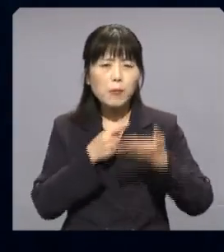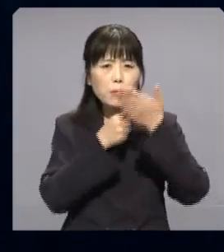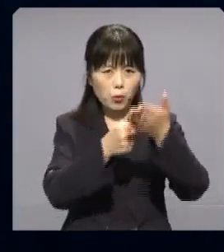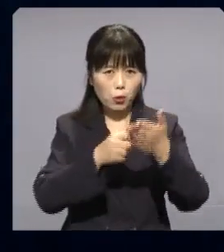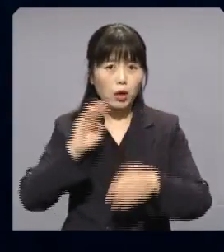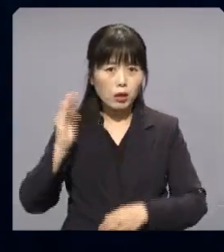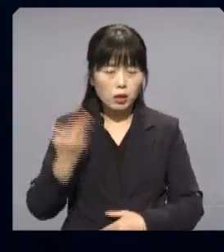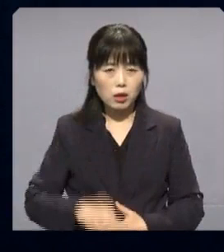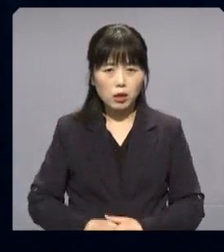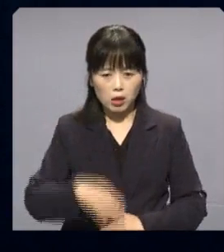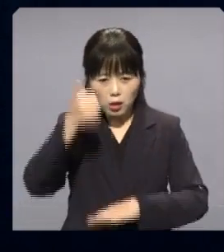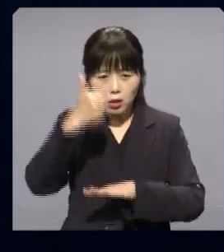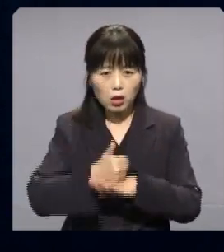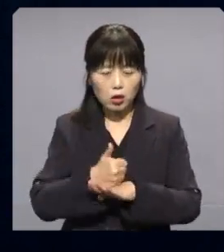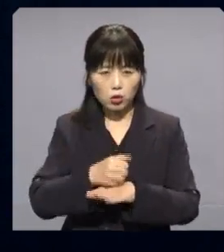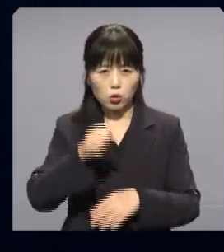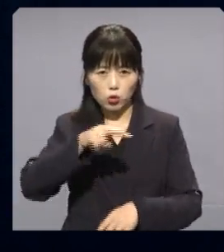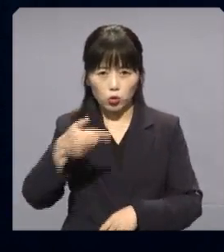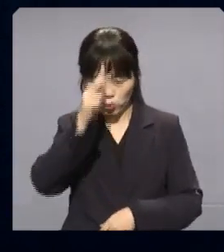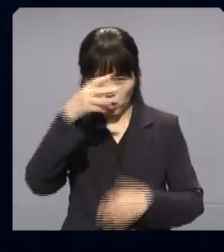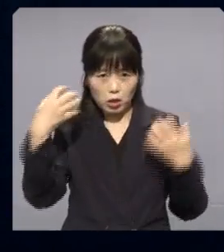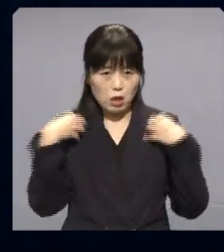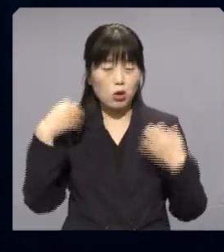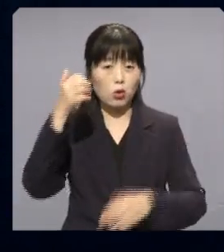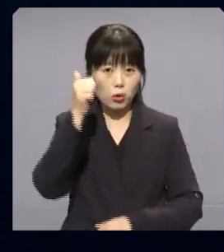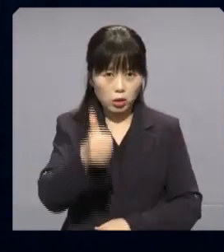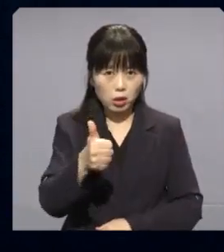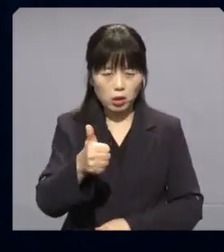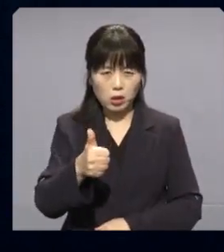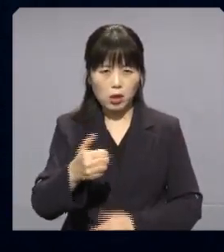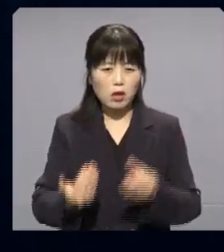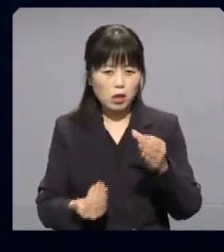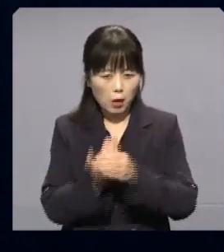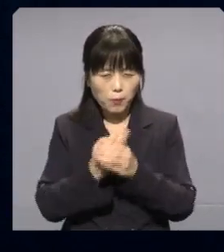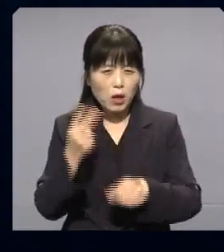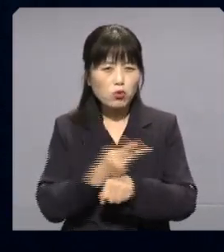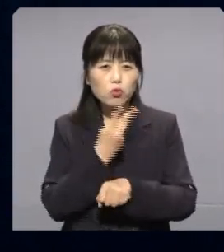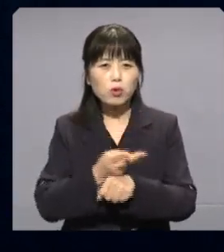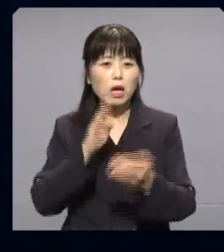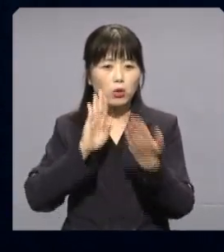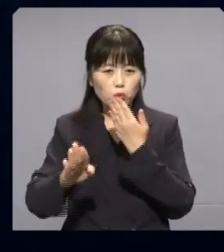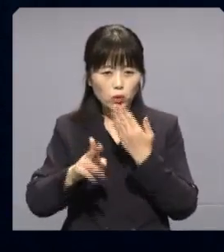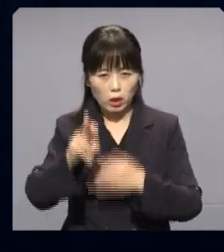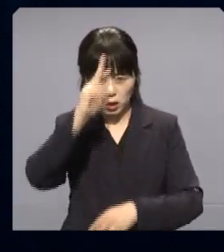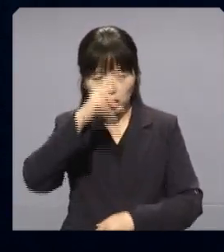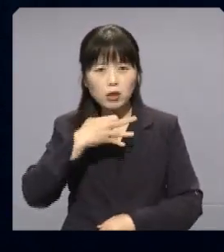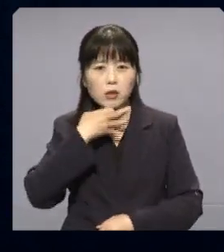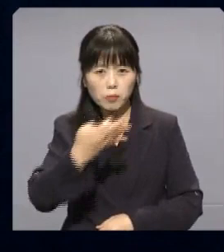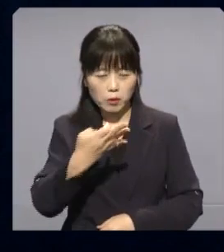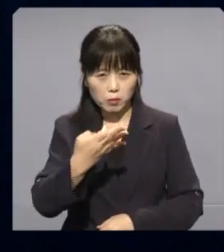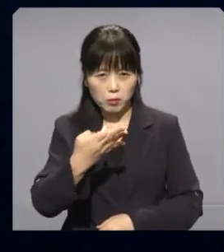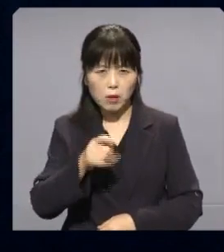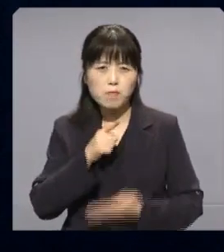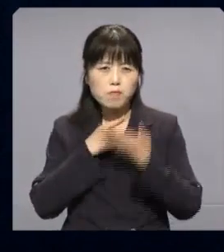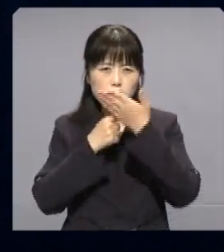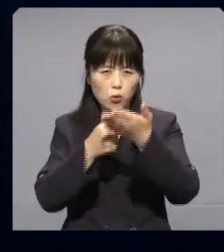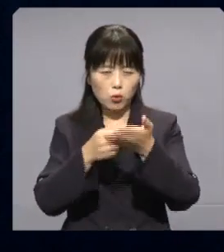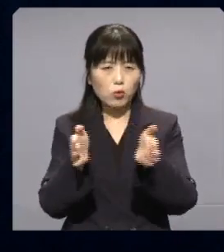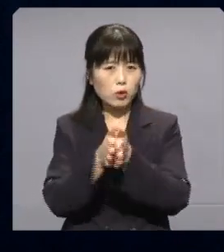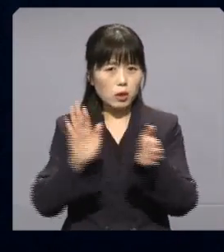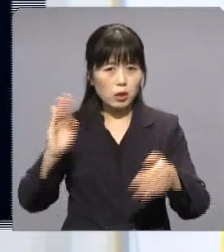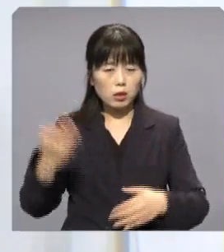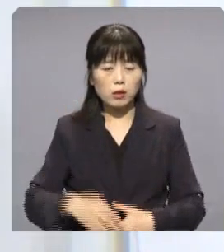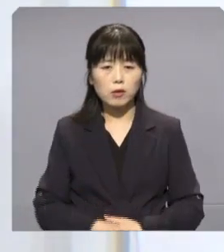건데 결국 윤희근 경찰청장에겐 참사 2시간 뒤인 0시 14분에야 보고가